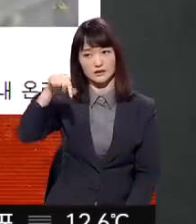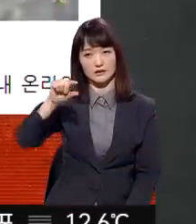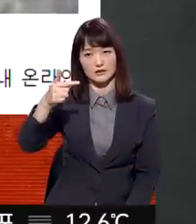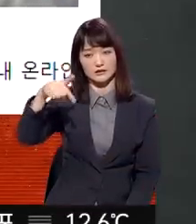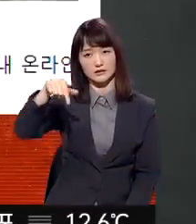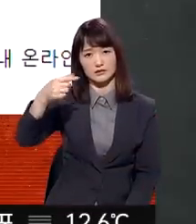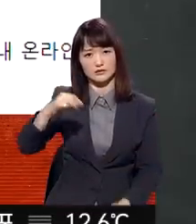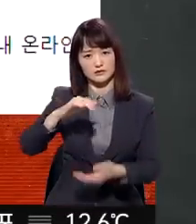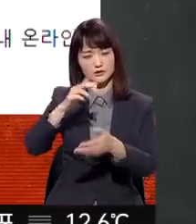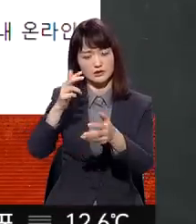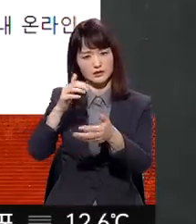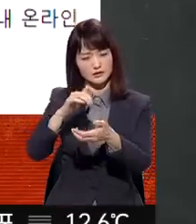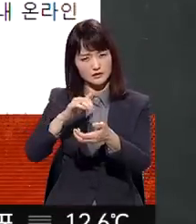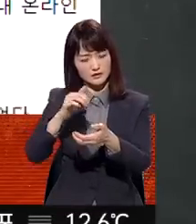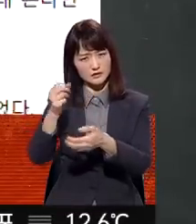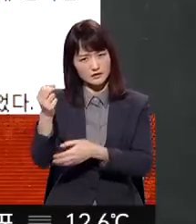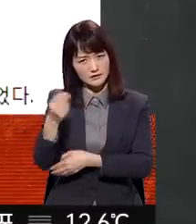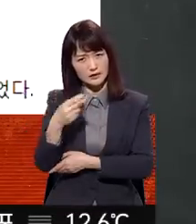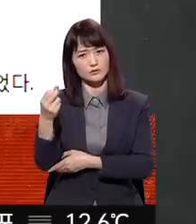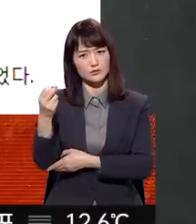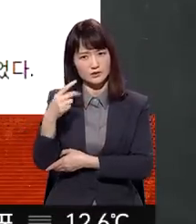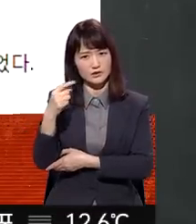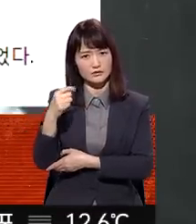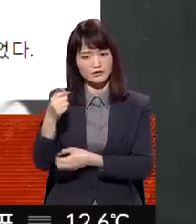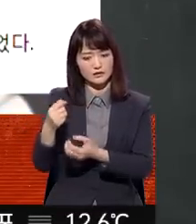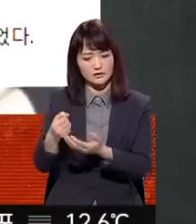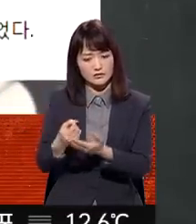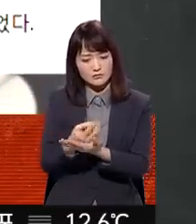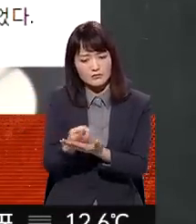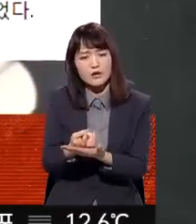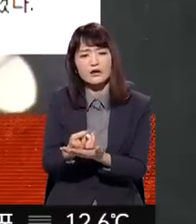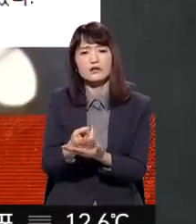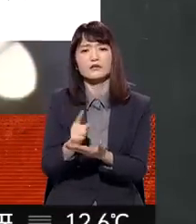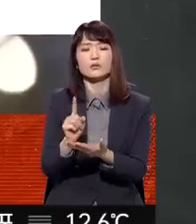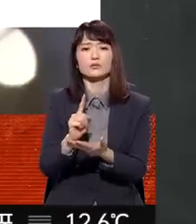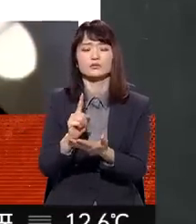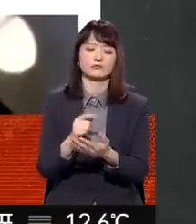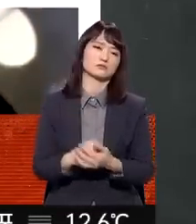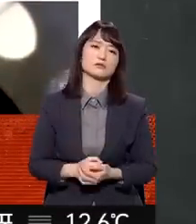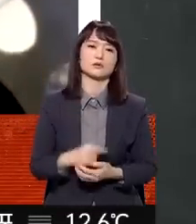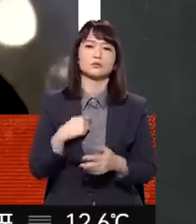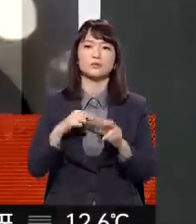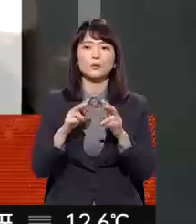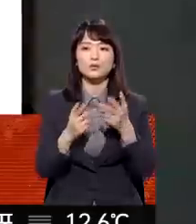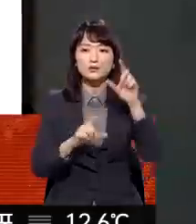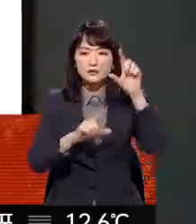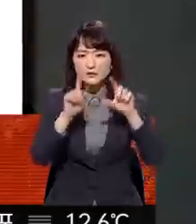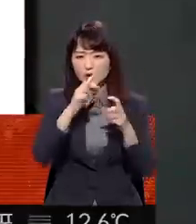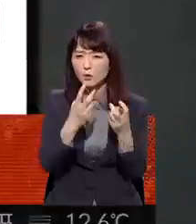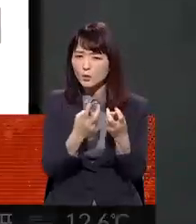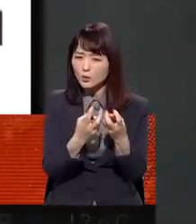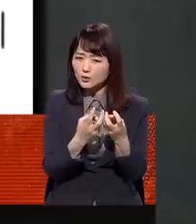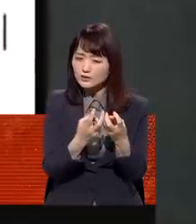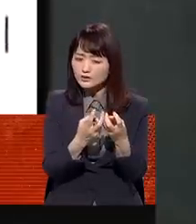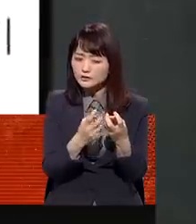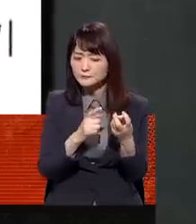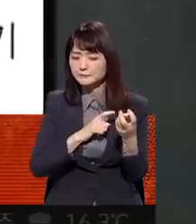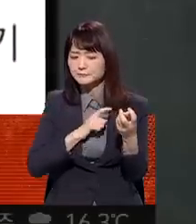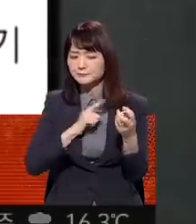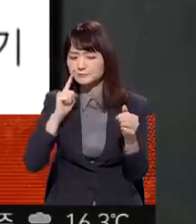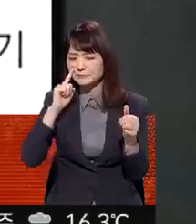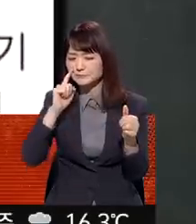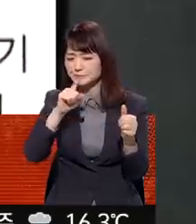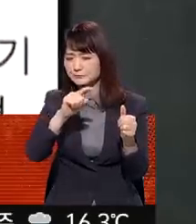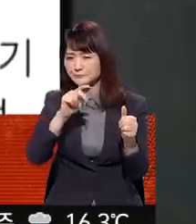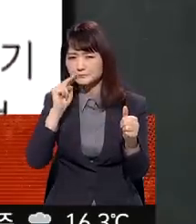병인데, 그렇다면 본인의 증상을 어떻게 해왔었는지 뭐 이런 이런 것들이 다 지금 의구심이 생기는 거죠.